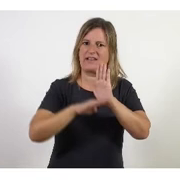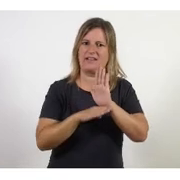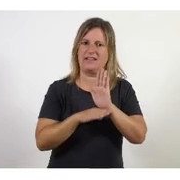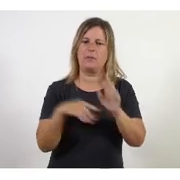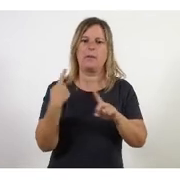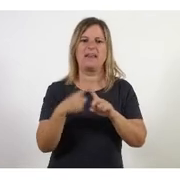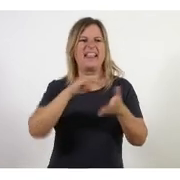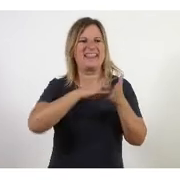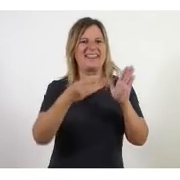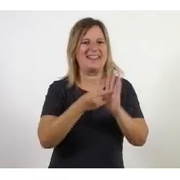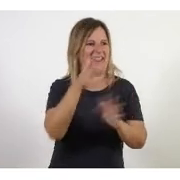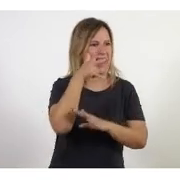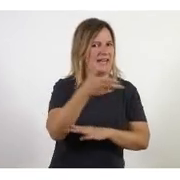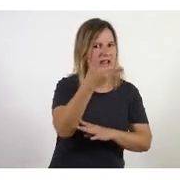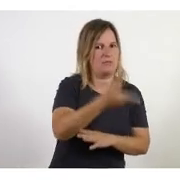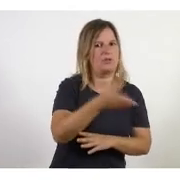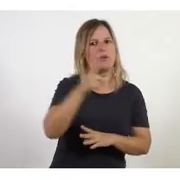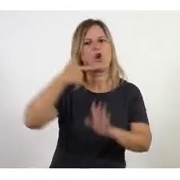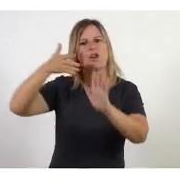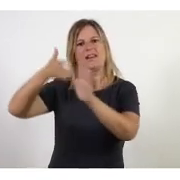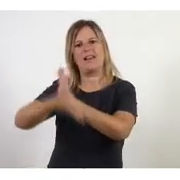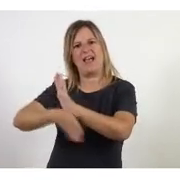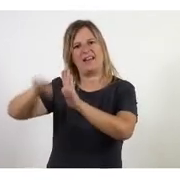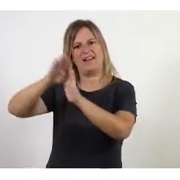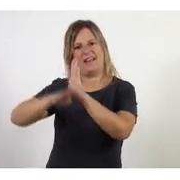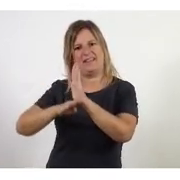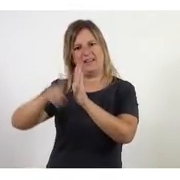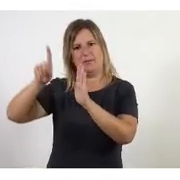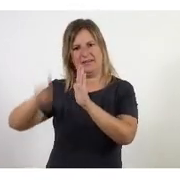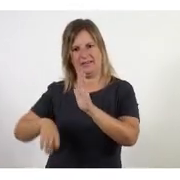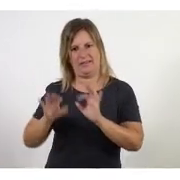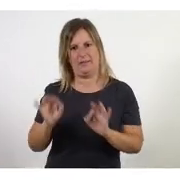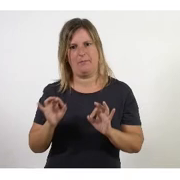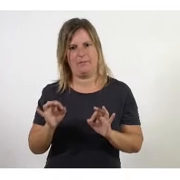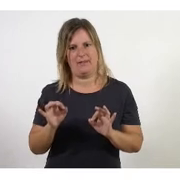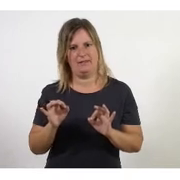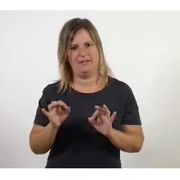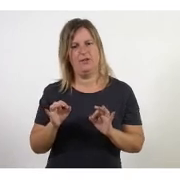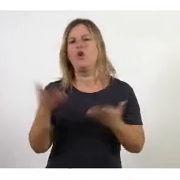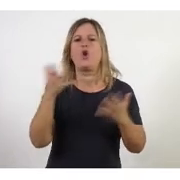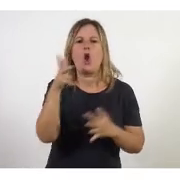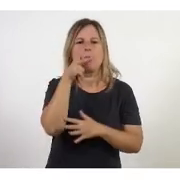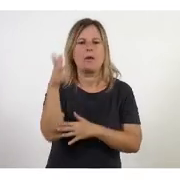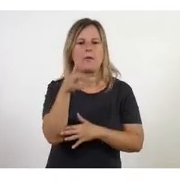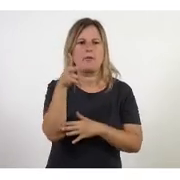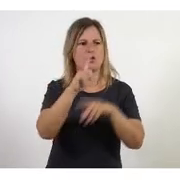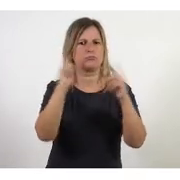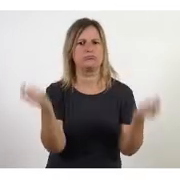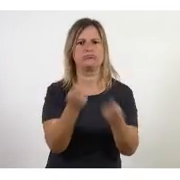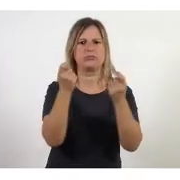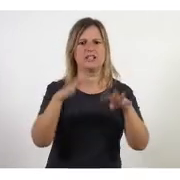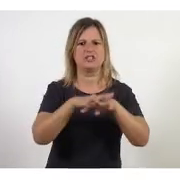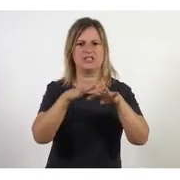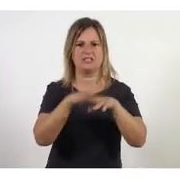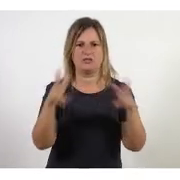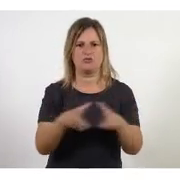Més enllà de la tècnica, no? Que estan parlant ara, col·locar la càmera aquí, fer servir el micro, quins tipus de vídeos funcionen bé a les xarxes. Jo he anat, no?